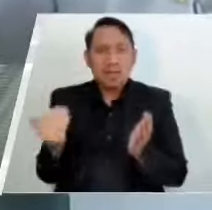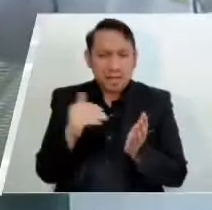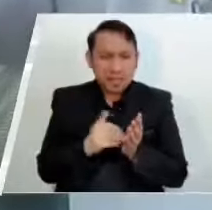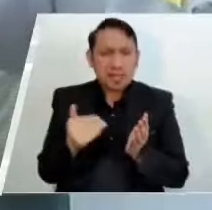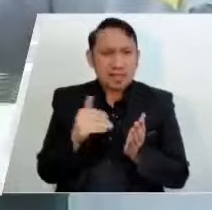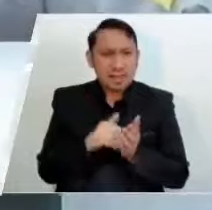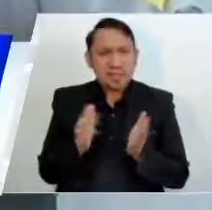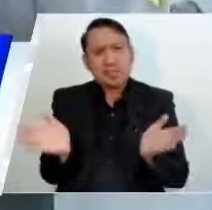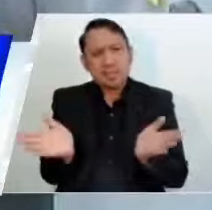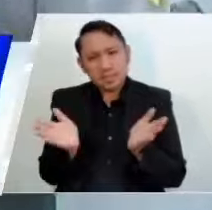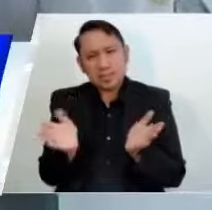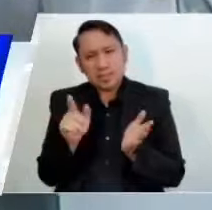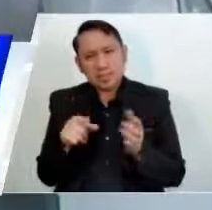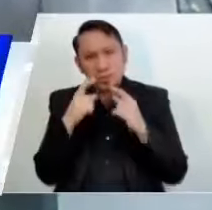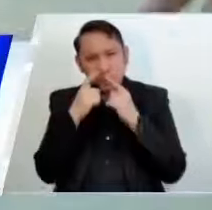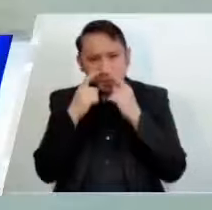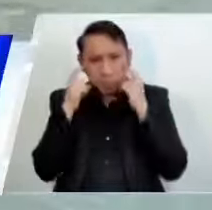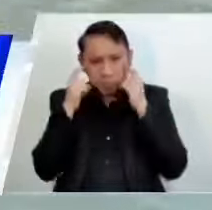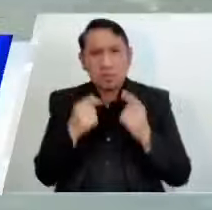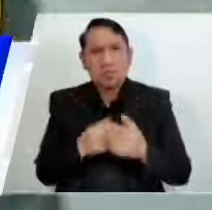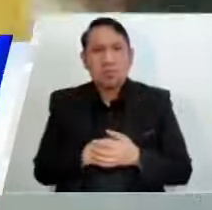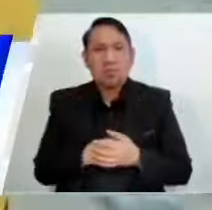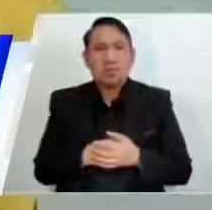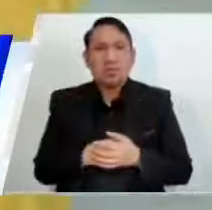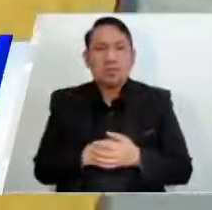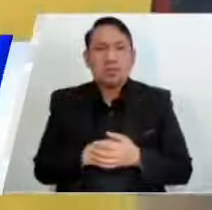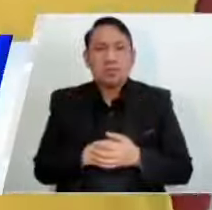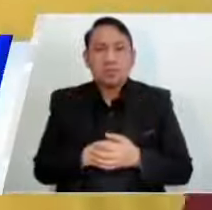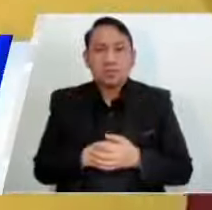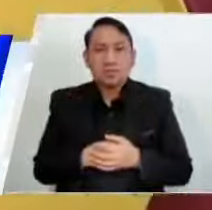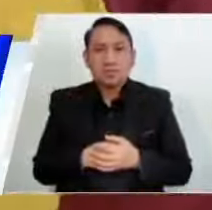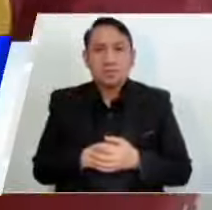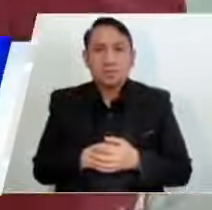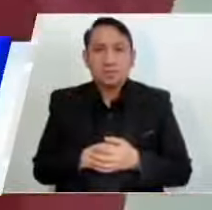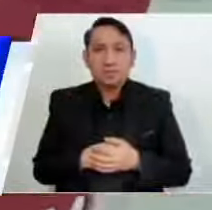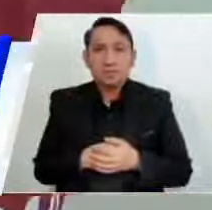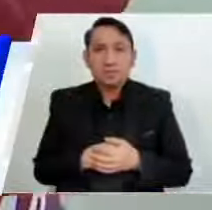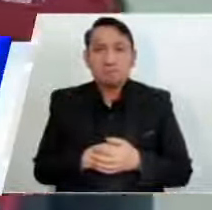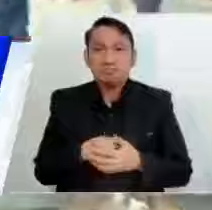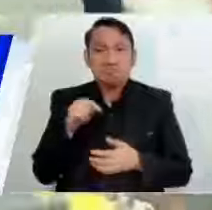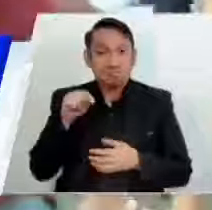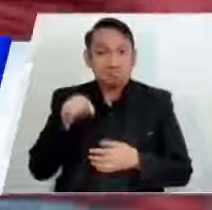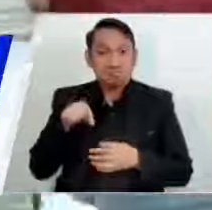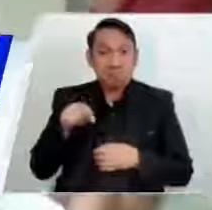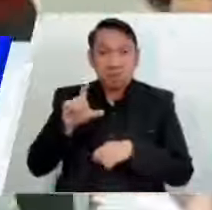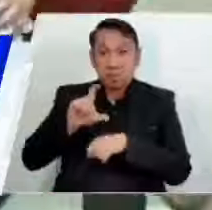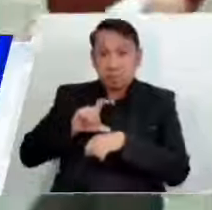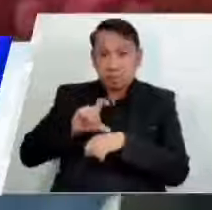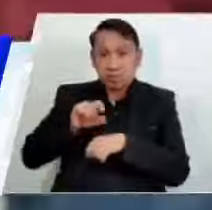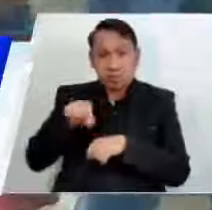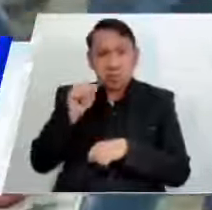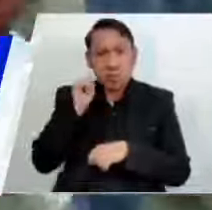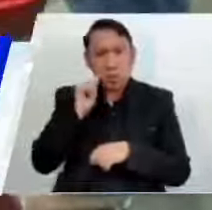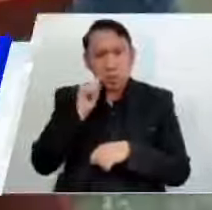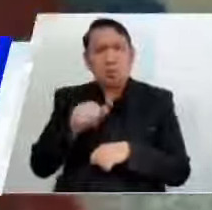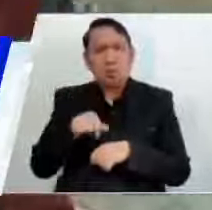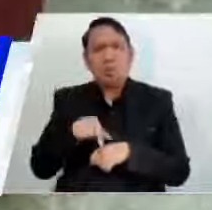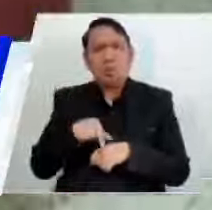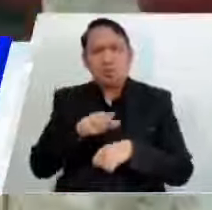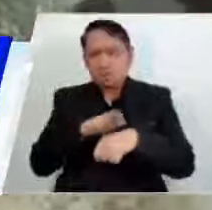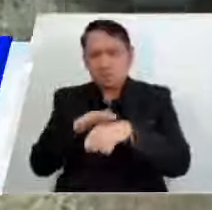mask sila while they're inside the church. Magig ang simbahan ng Quiapo, panay ang paalala sa mga debotong sumunod sa